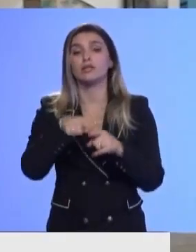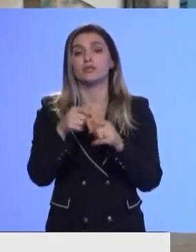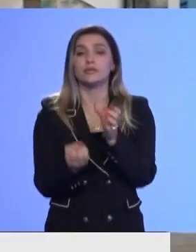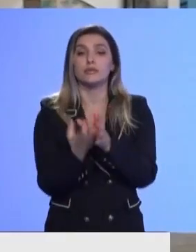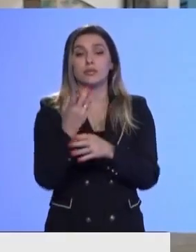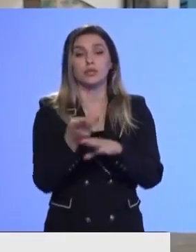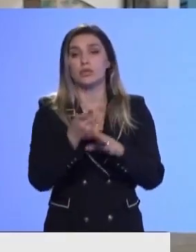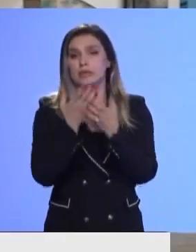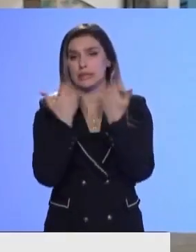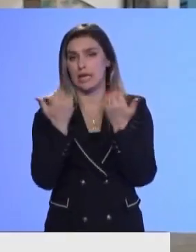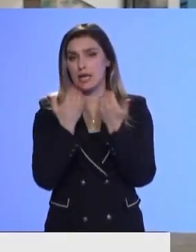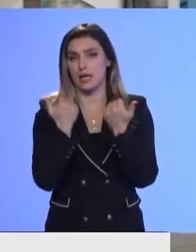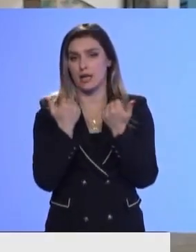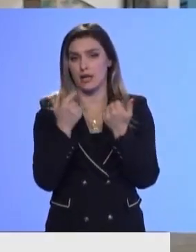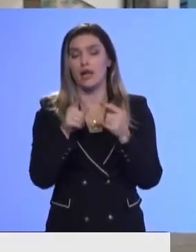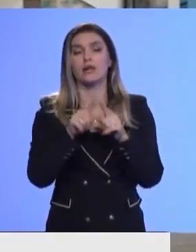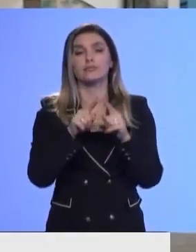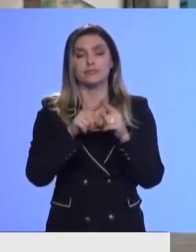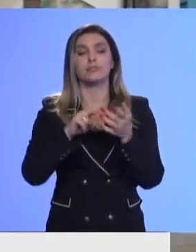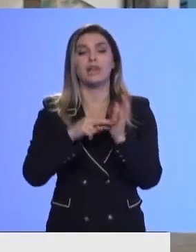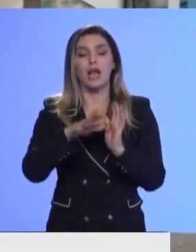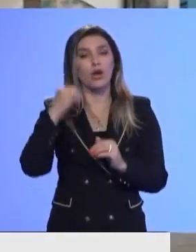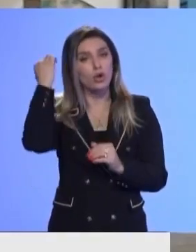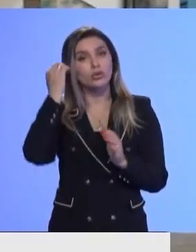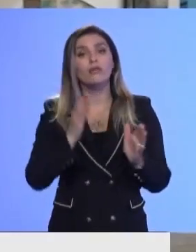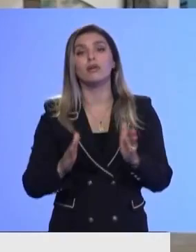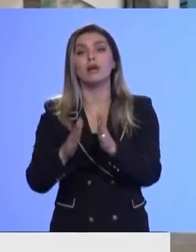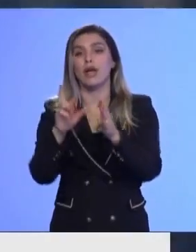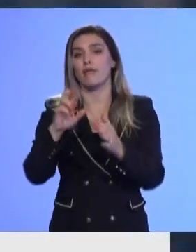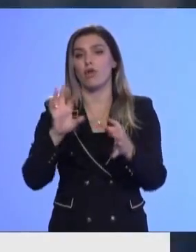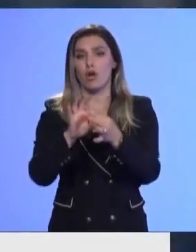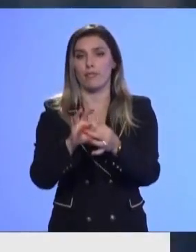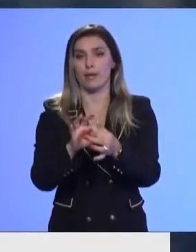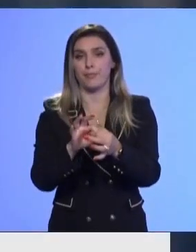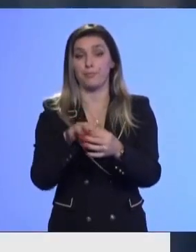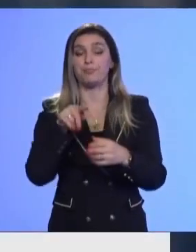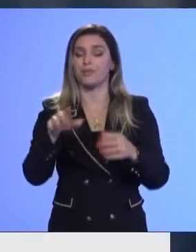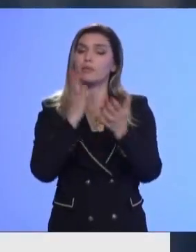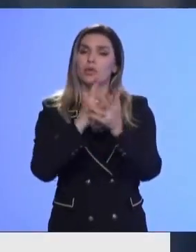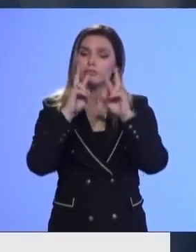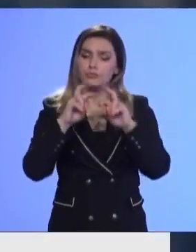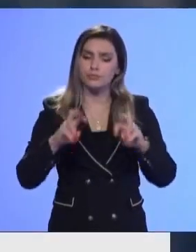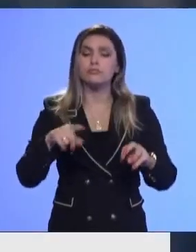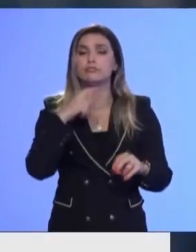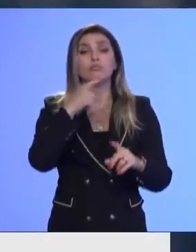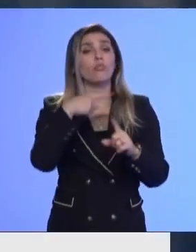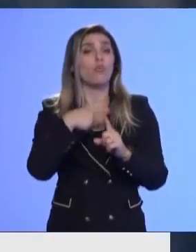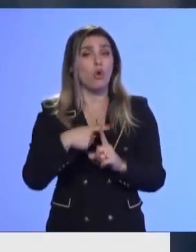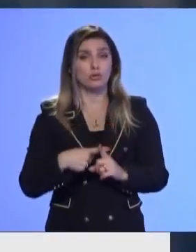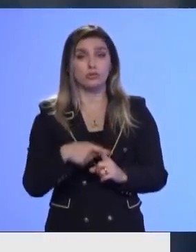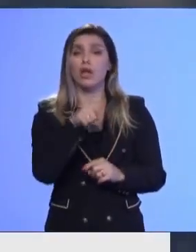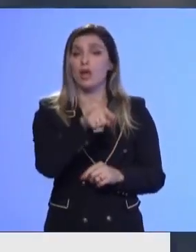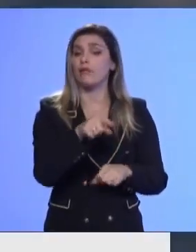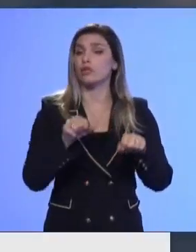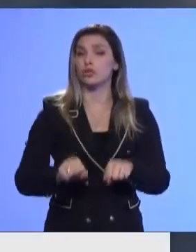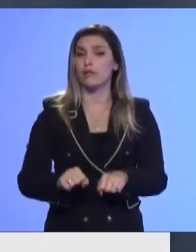dhe rrjedhimisht edhe orientimin e Kosovës për antarësim bashkimin evropian. Analiza e vlerëson pozitivisht punën e qeverisë në afrimin